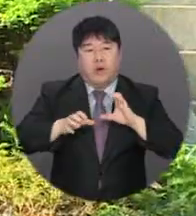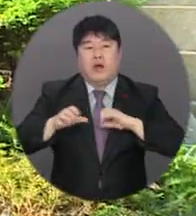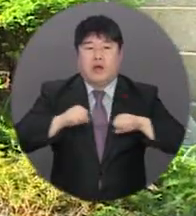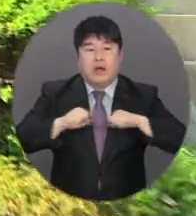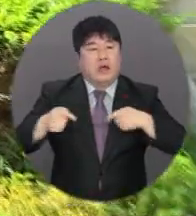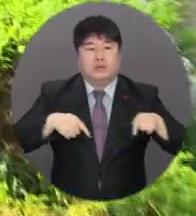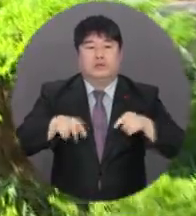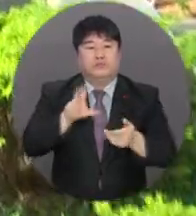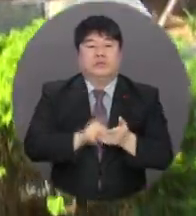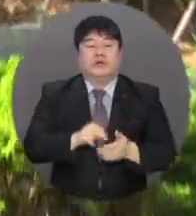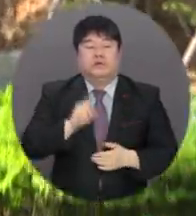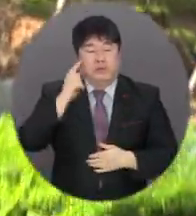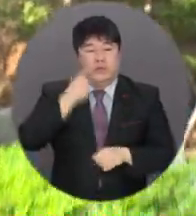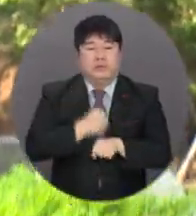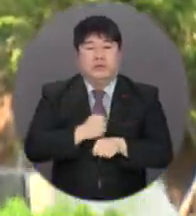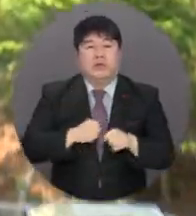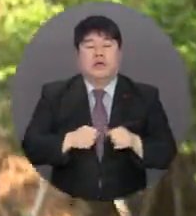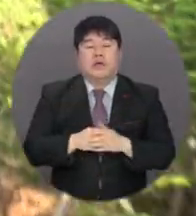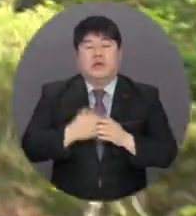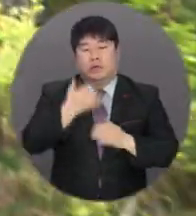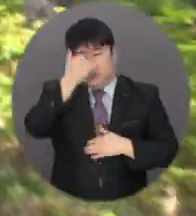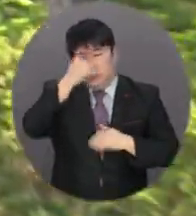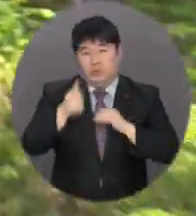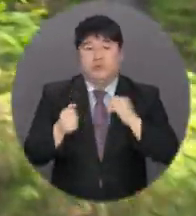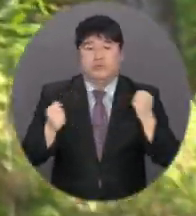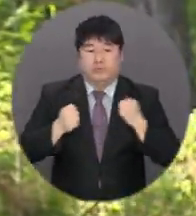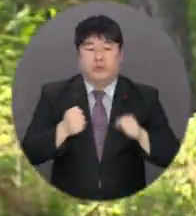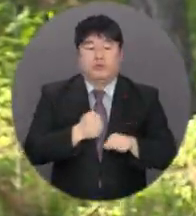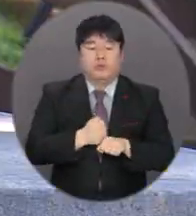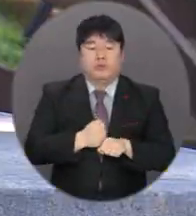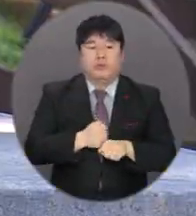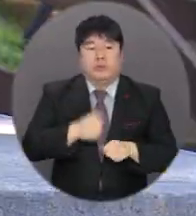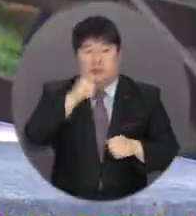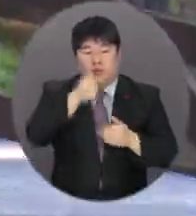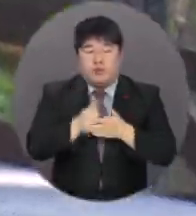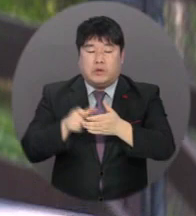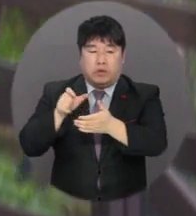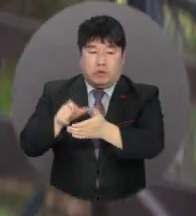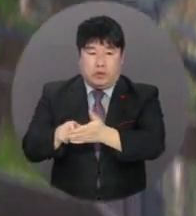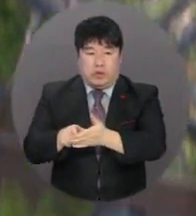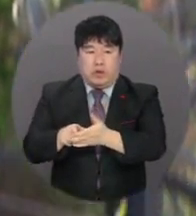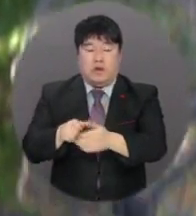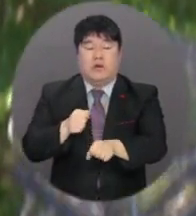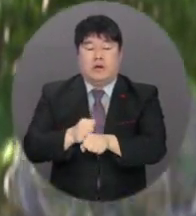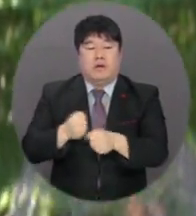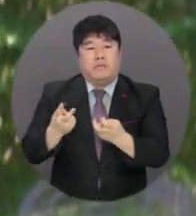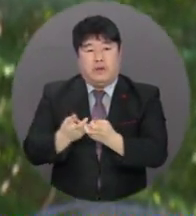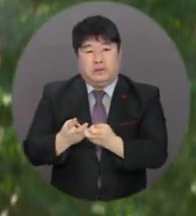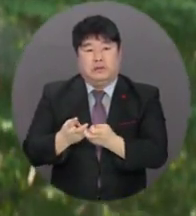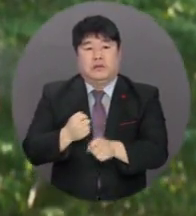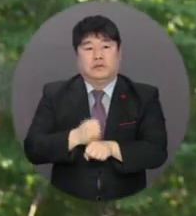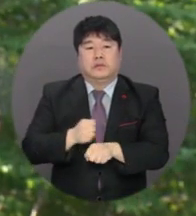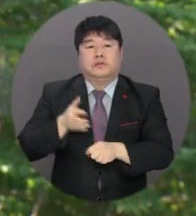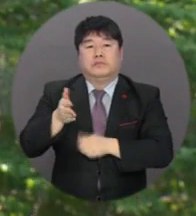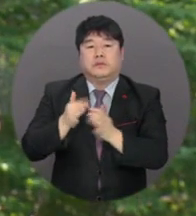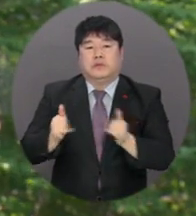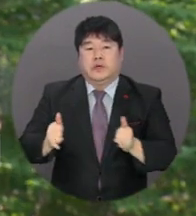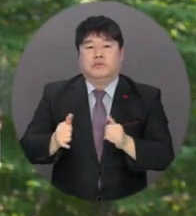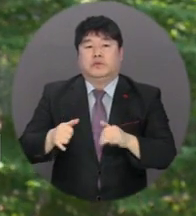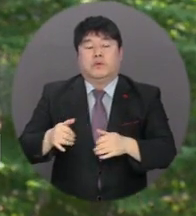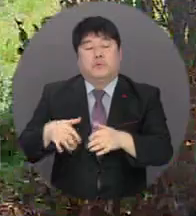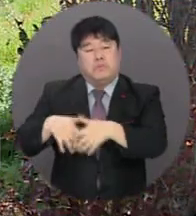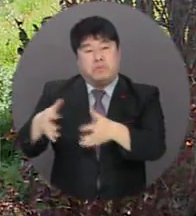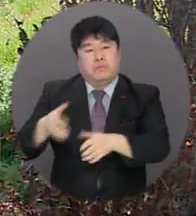생각합니다. 충청북도는 죄목을 기록하는 방식과 범위는 전문가들로 자문위원회를 구성해 결정할 방침입니다.